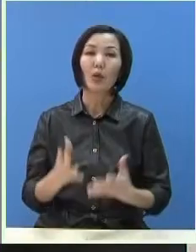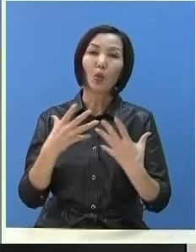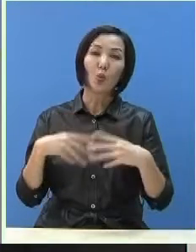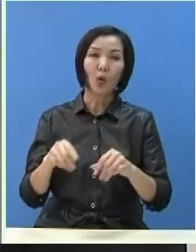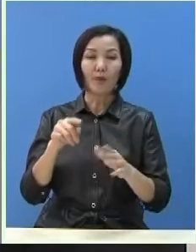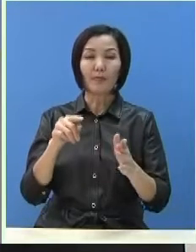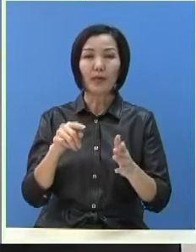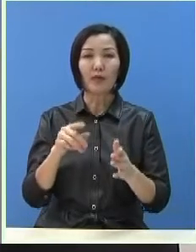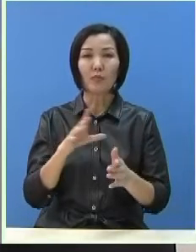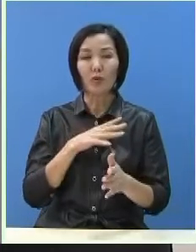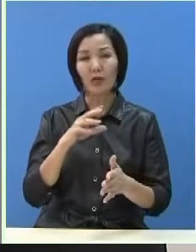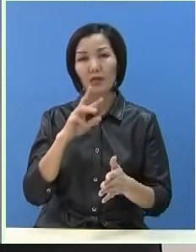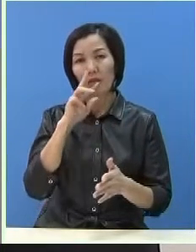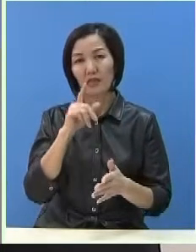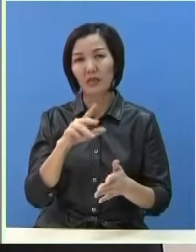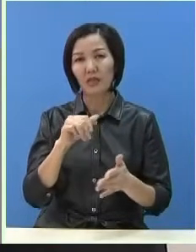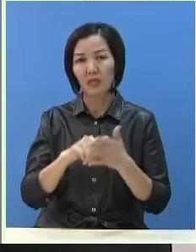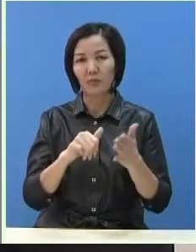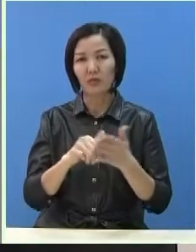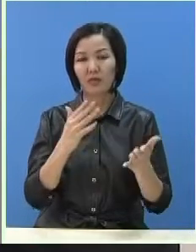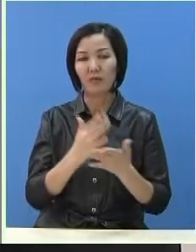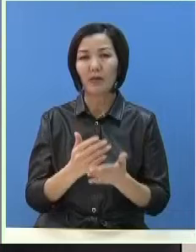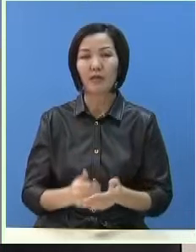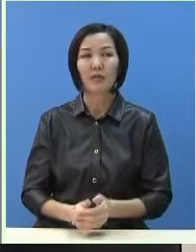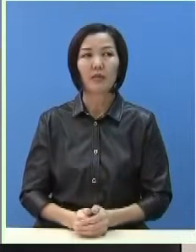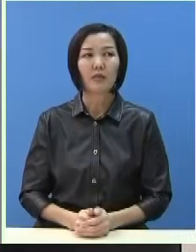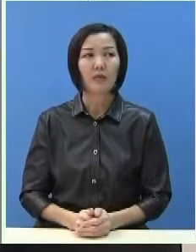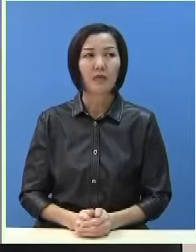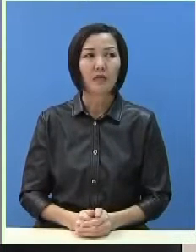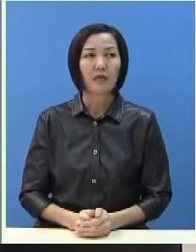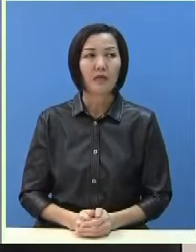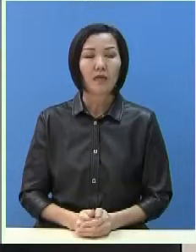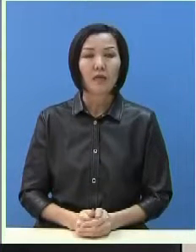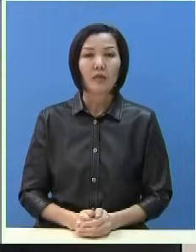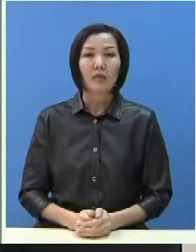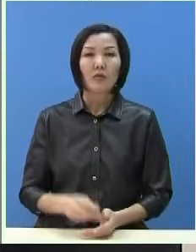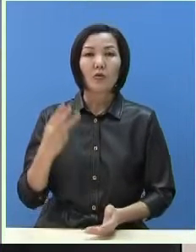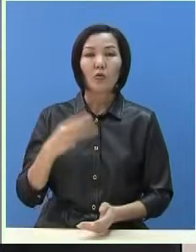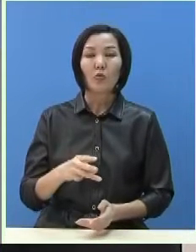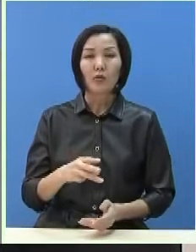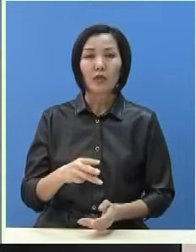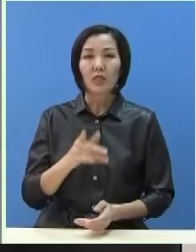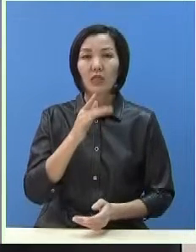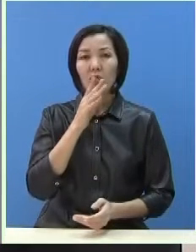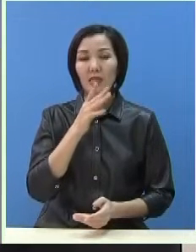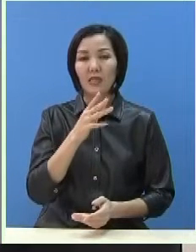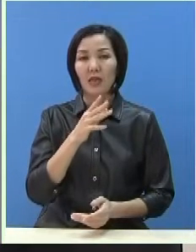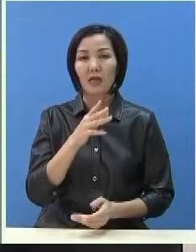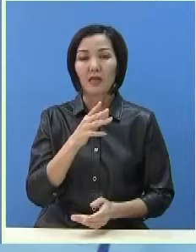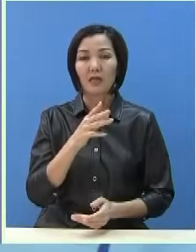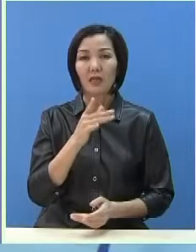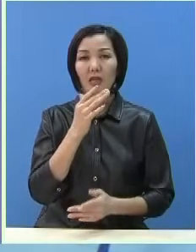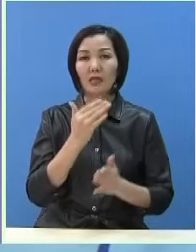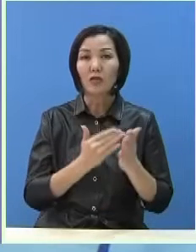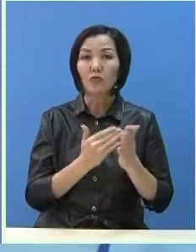бір кемшілік қой. Кемшілік, иә. Жаңағы кішкене тоқтала кетсем, және 30-да орда бұзбаса, 40-та қамал алмайды дейді